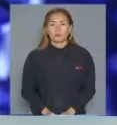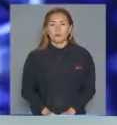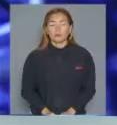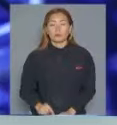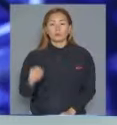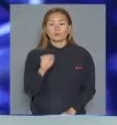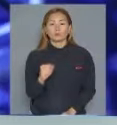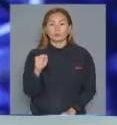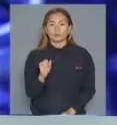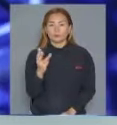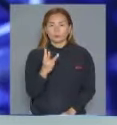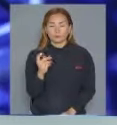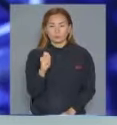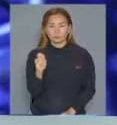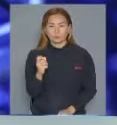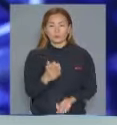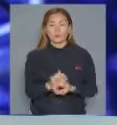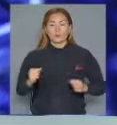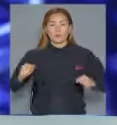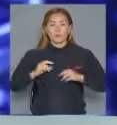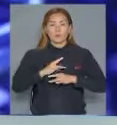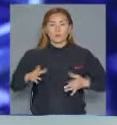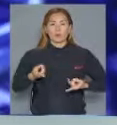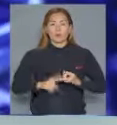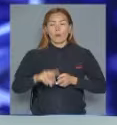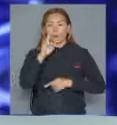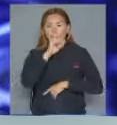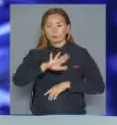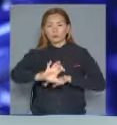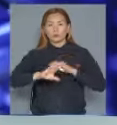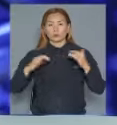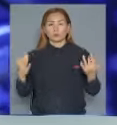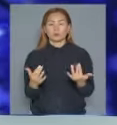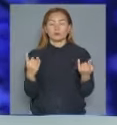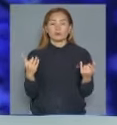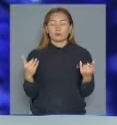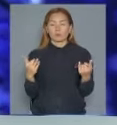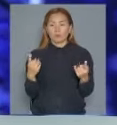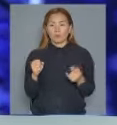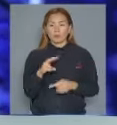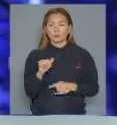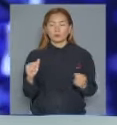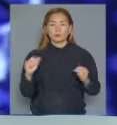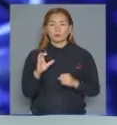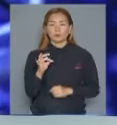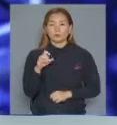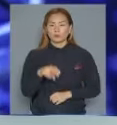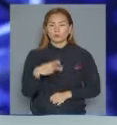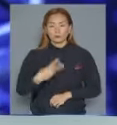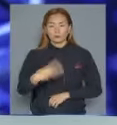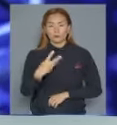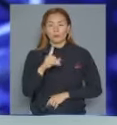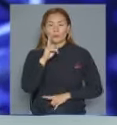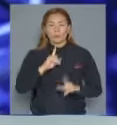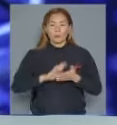Tamız ayının 3-ші жексенбісі спорт күні осыған орай Мұнайшы стадионда кең көлемде Атырау Спорт Фест 2023